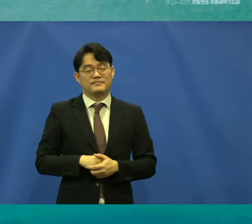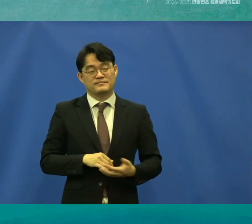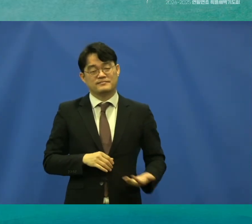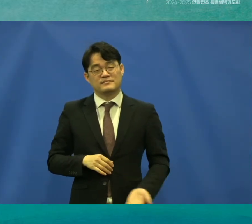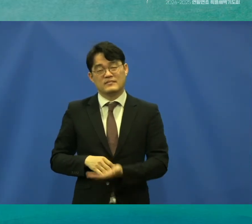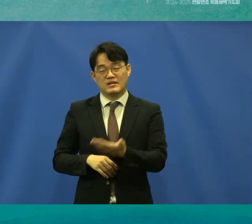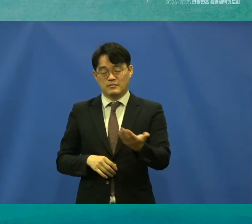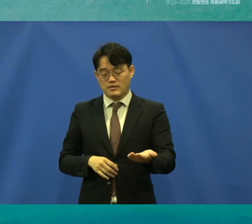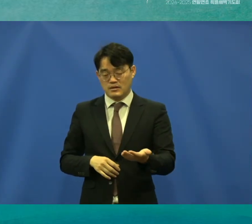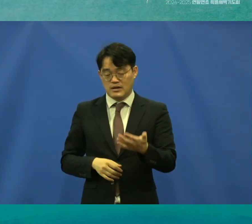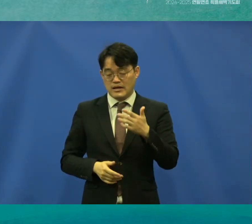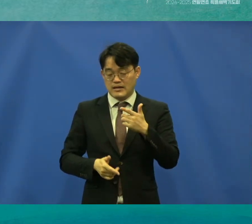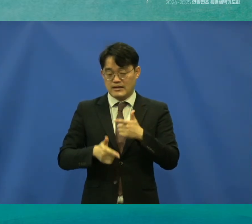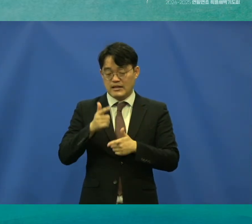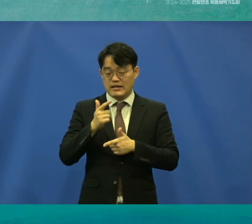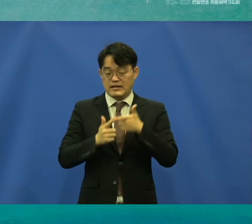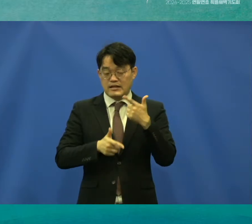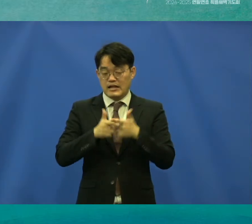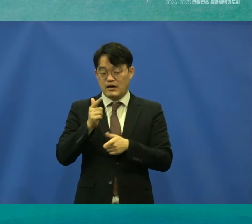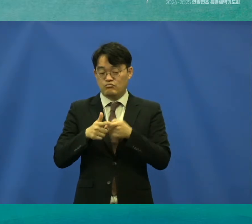그게 말초잖아요, 여러분.